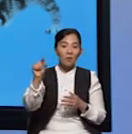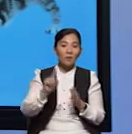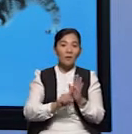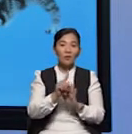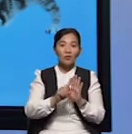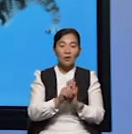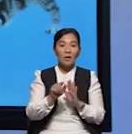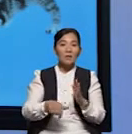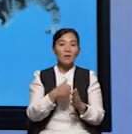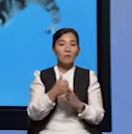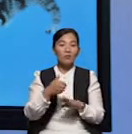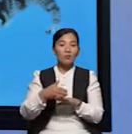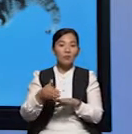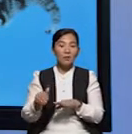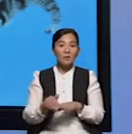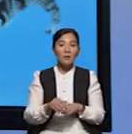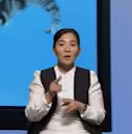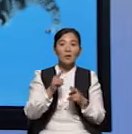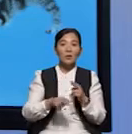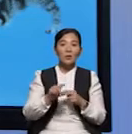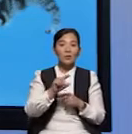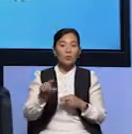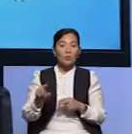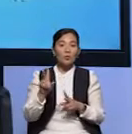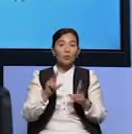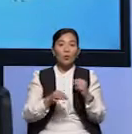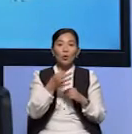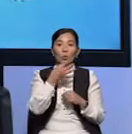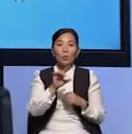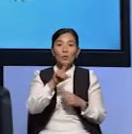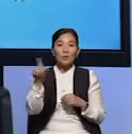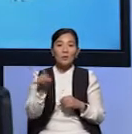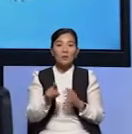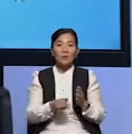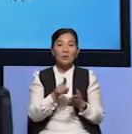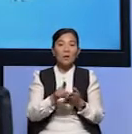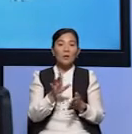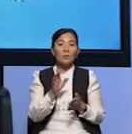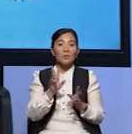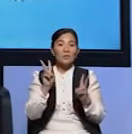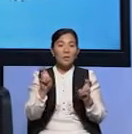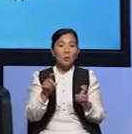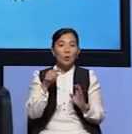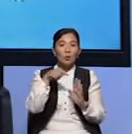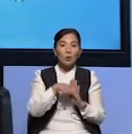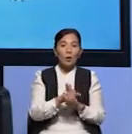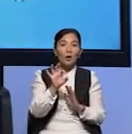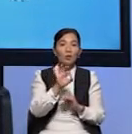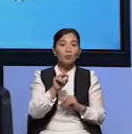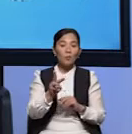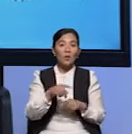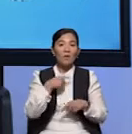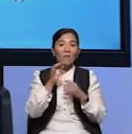начало, основную часть, концовку. В любом тексте должна быть тема, то есть то, о